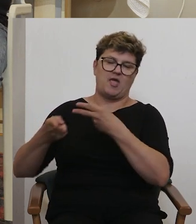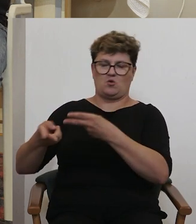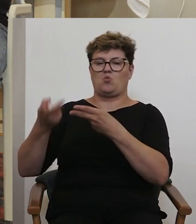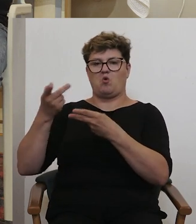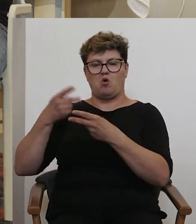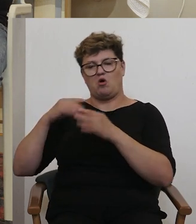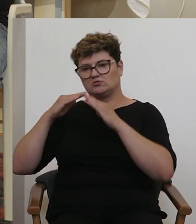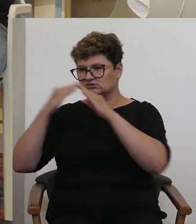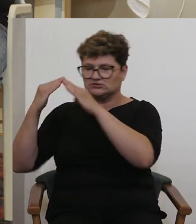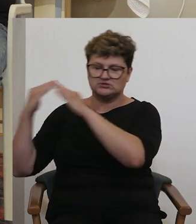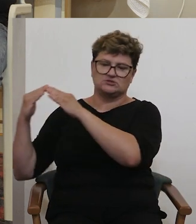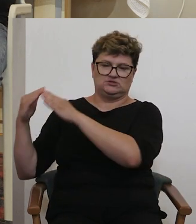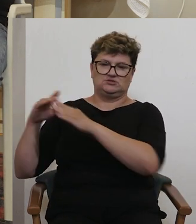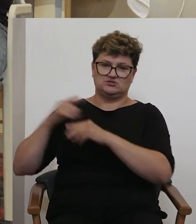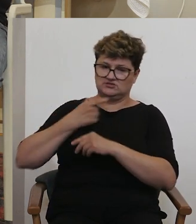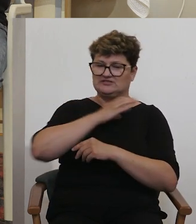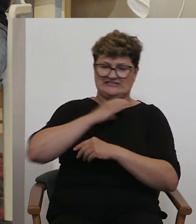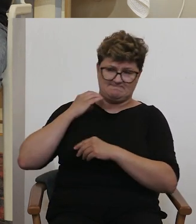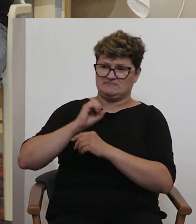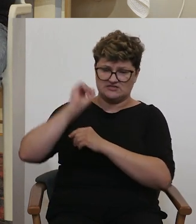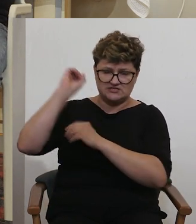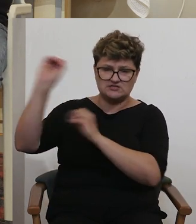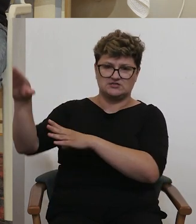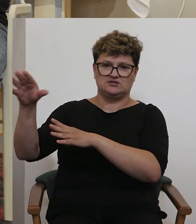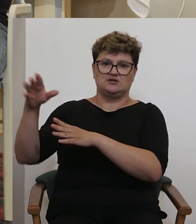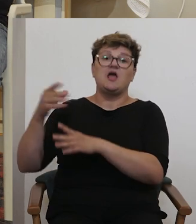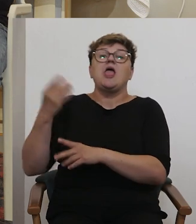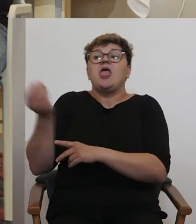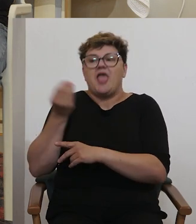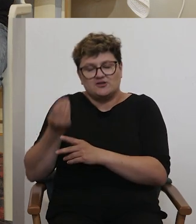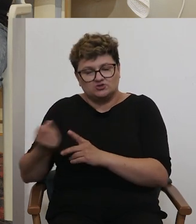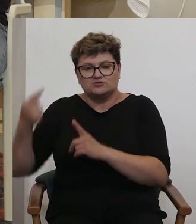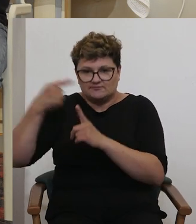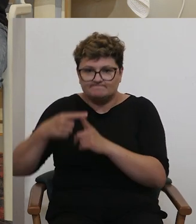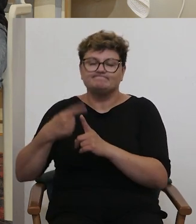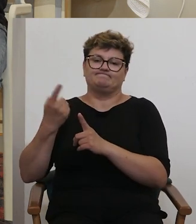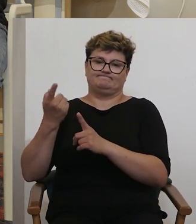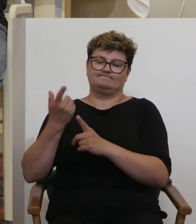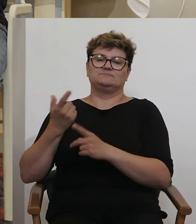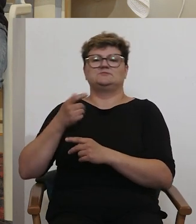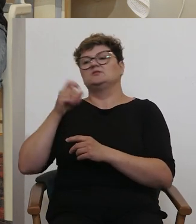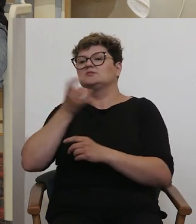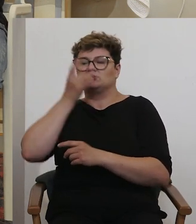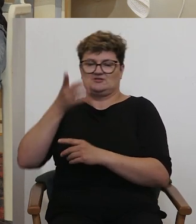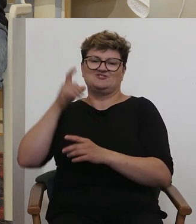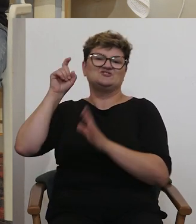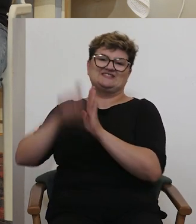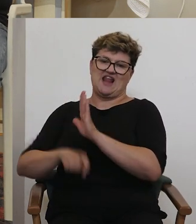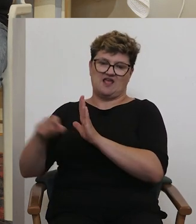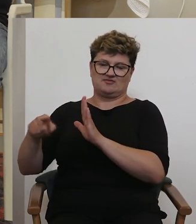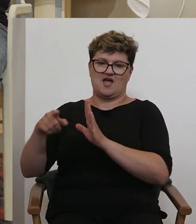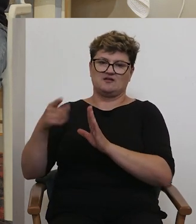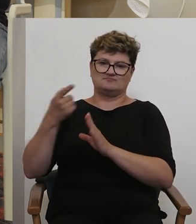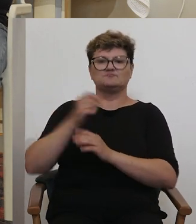i zesłania. Nie dość tego. Oni jeszcze zostali oskarżeni o wręcz zdradę aliantów i